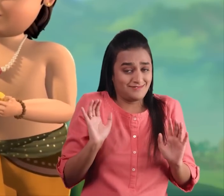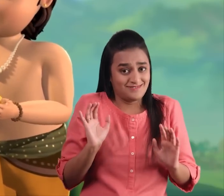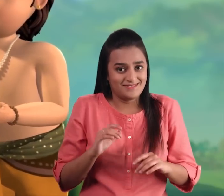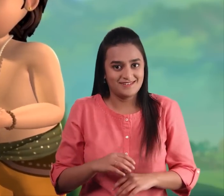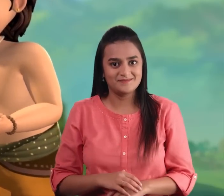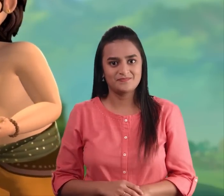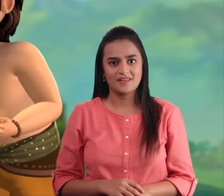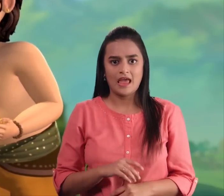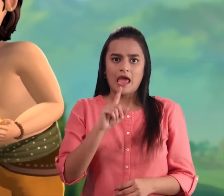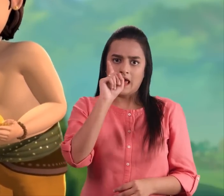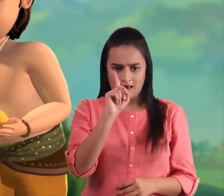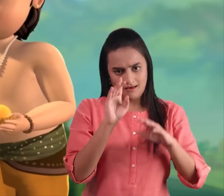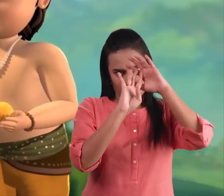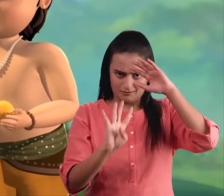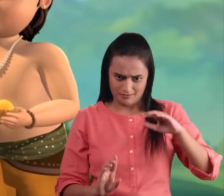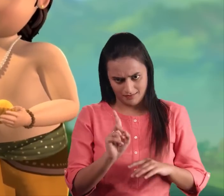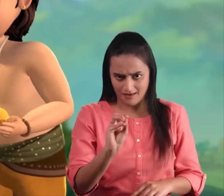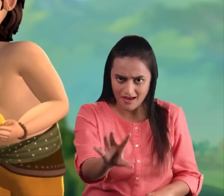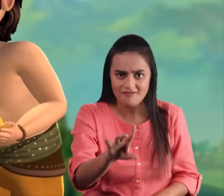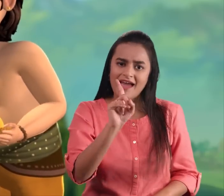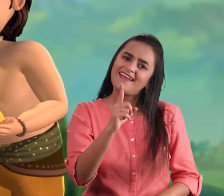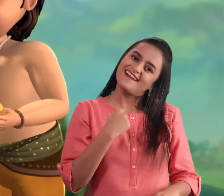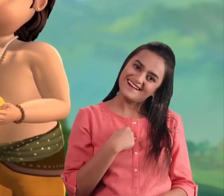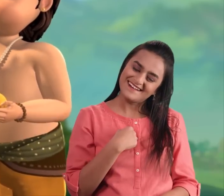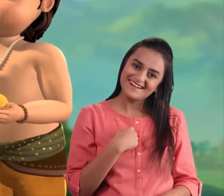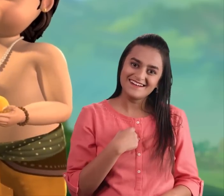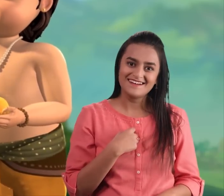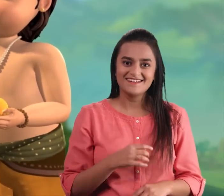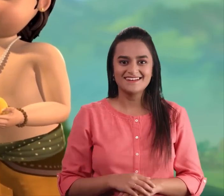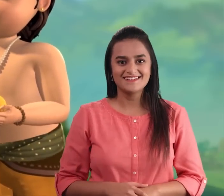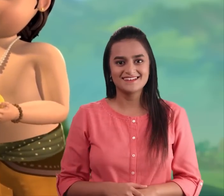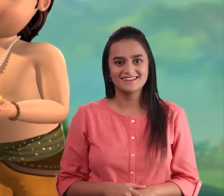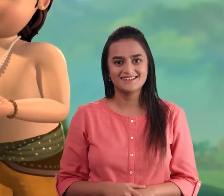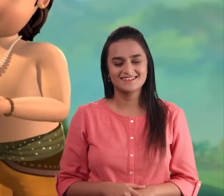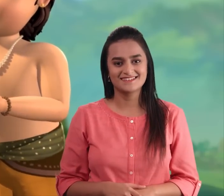जाए। एक इंद्र के लिए और एक मेरे लिए।